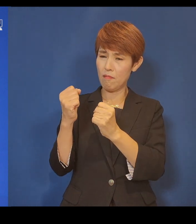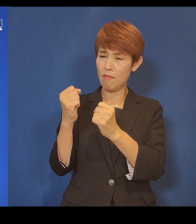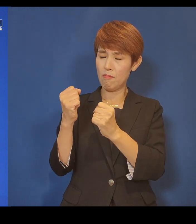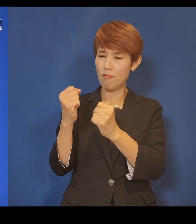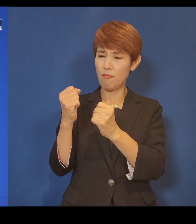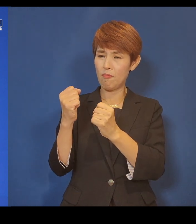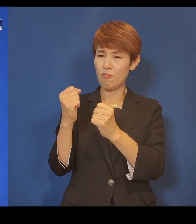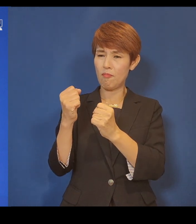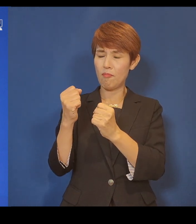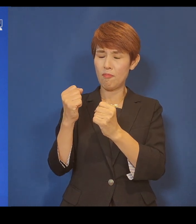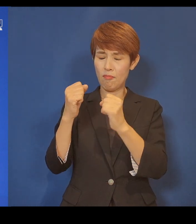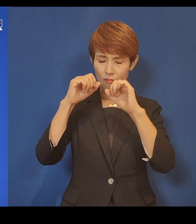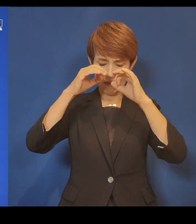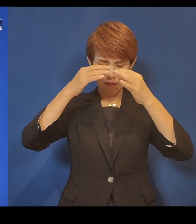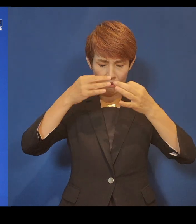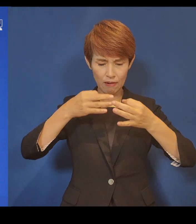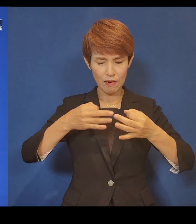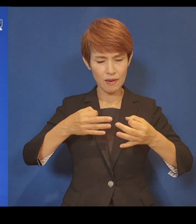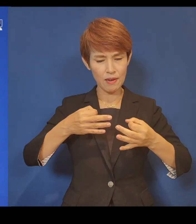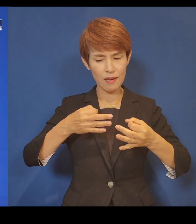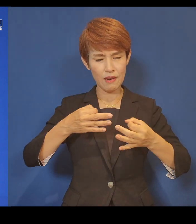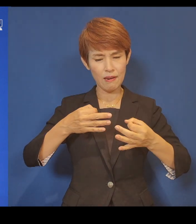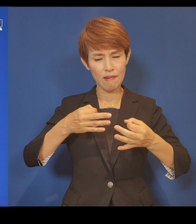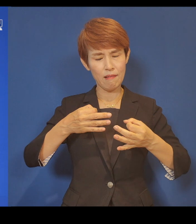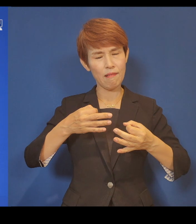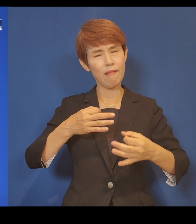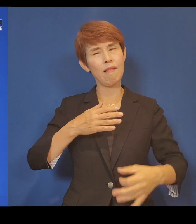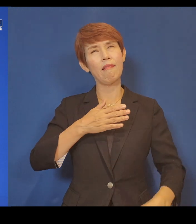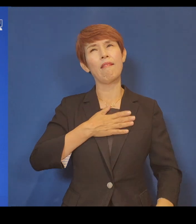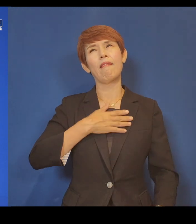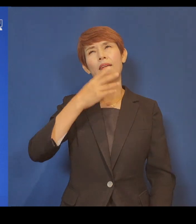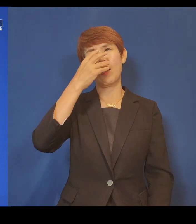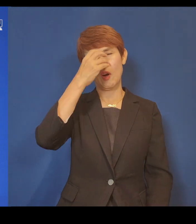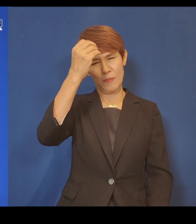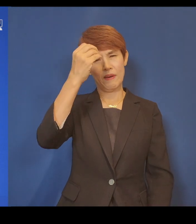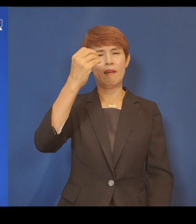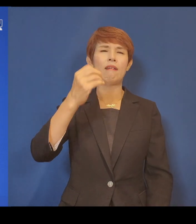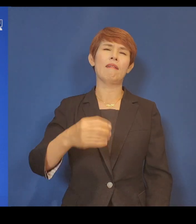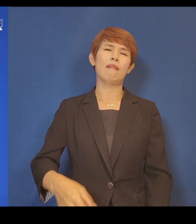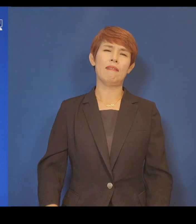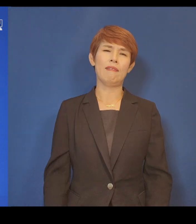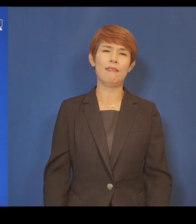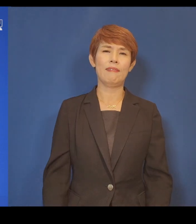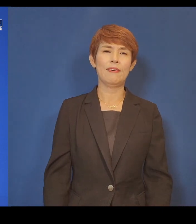나 그렇지 않은 줄 알았는데 어느덧 내 마음이 교만해져 있어요.